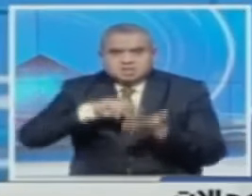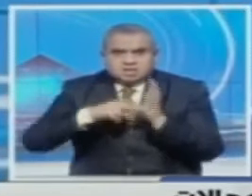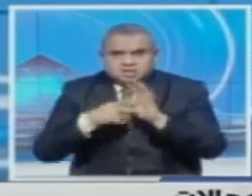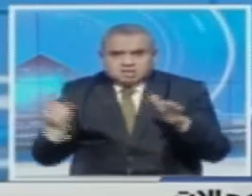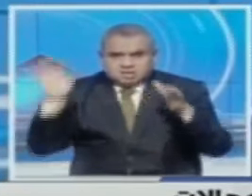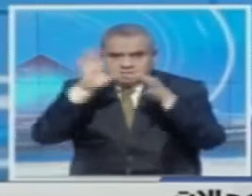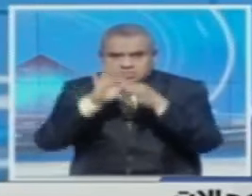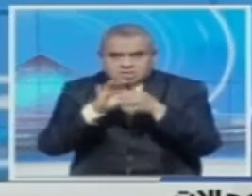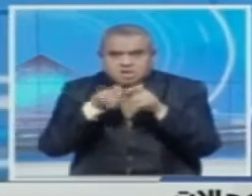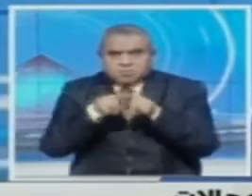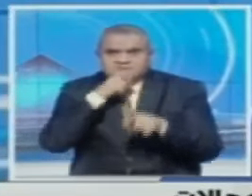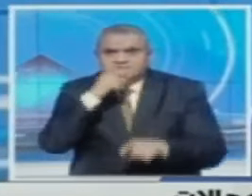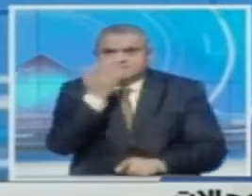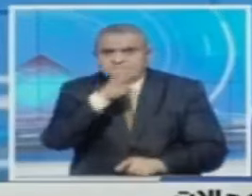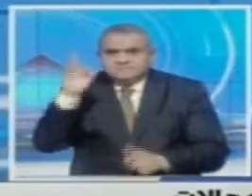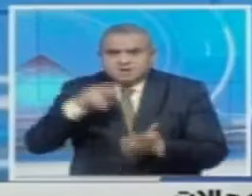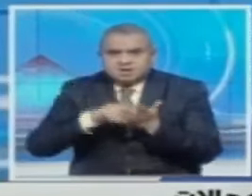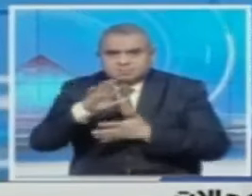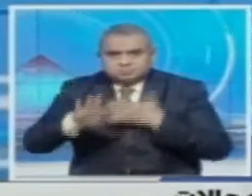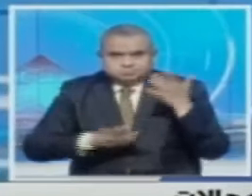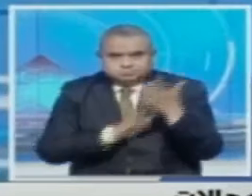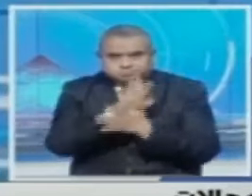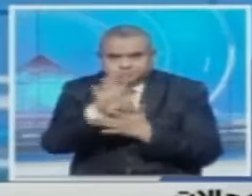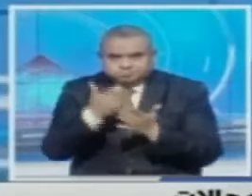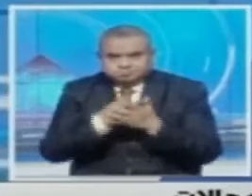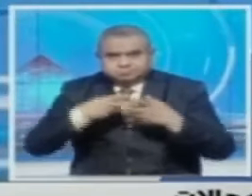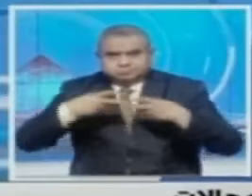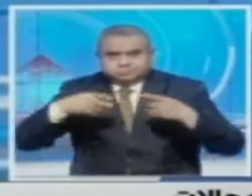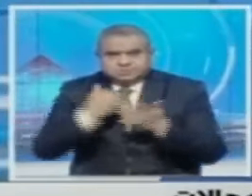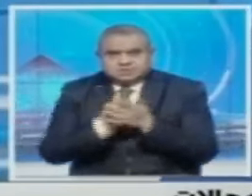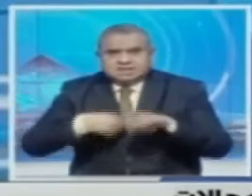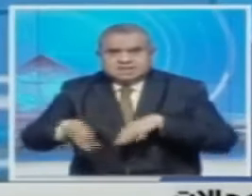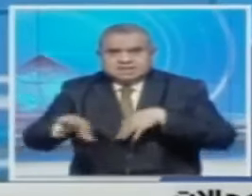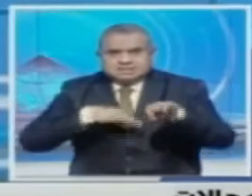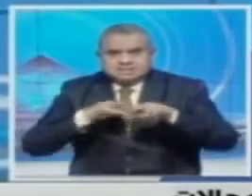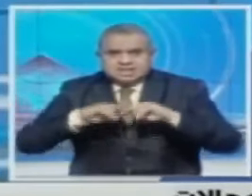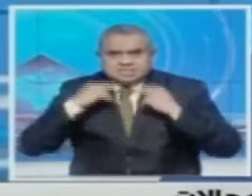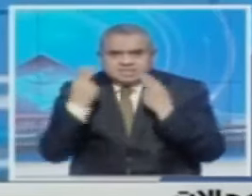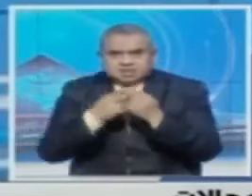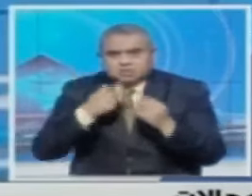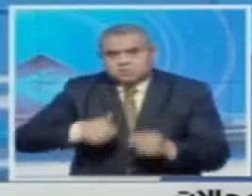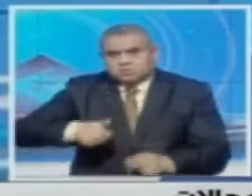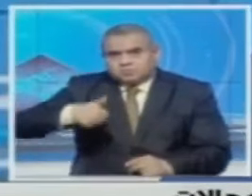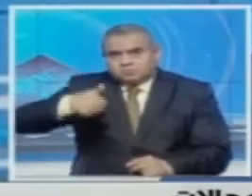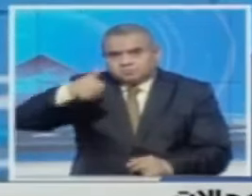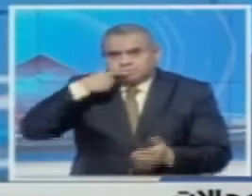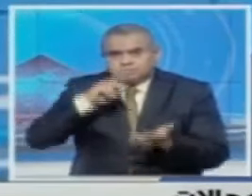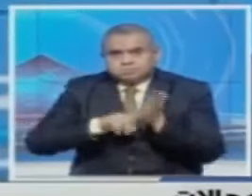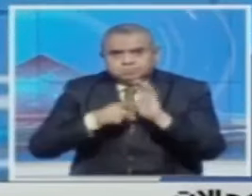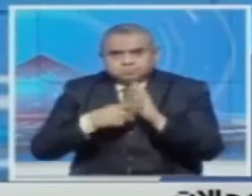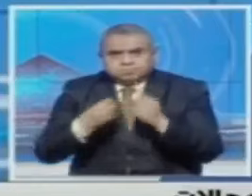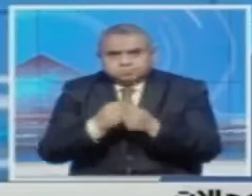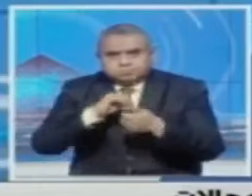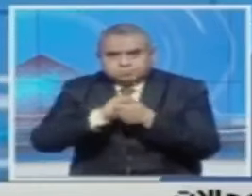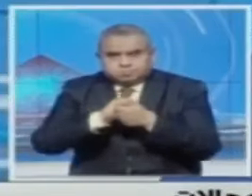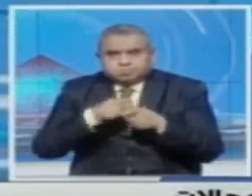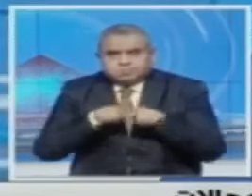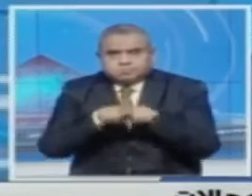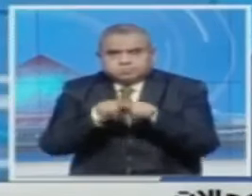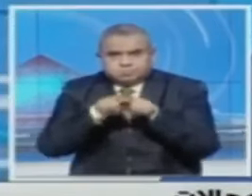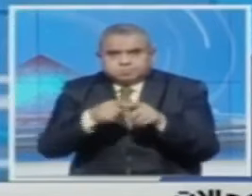التعاون مع فرنسا للتصدي لتداعيات سلبية للأوضاع السياسية الدولية، خاصة فيما يتصل بالجوانب